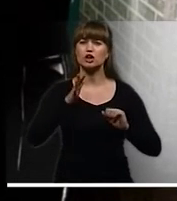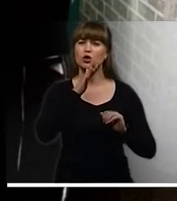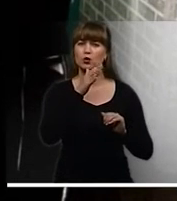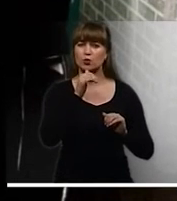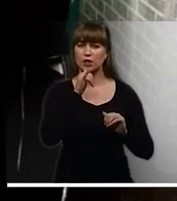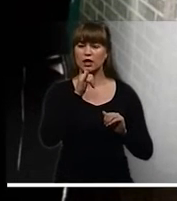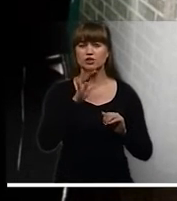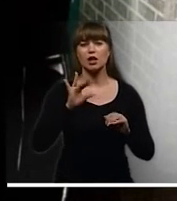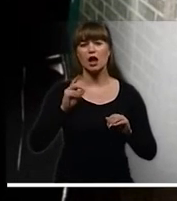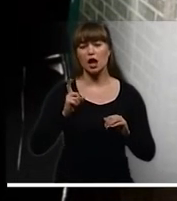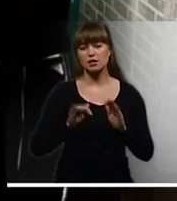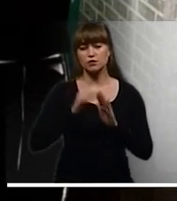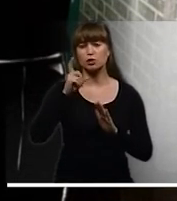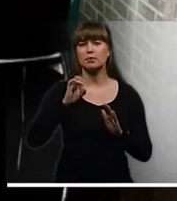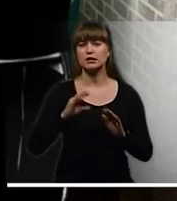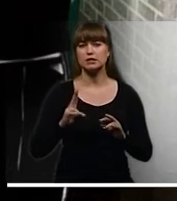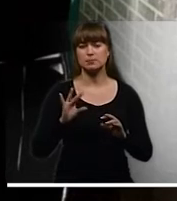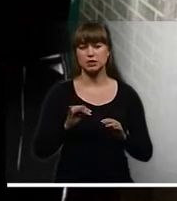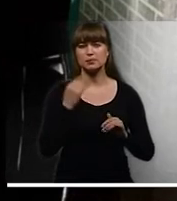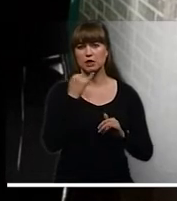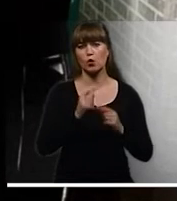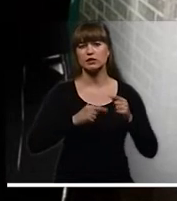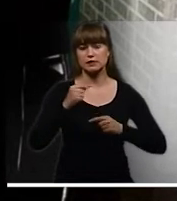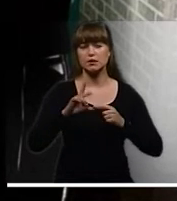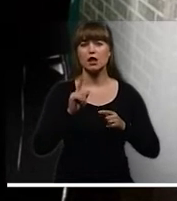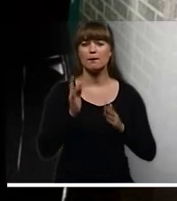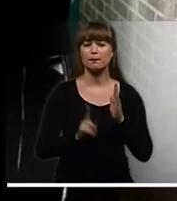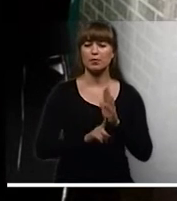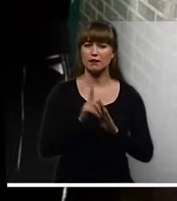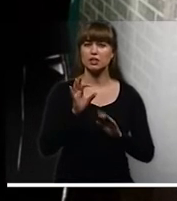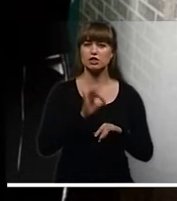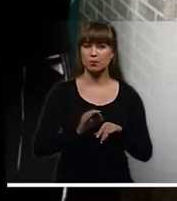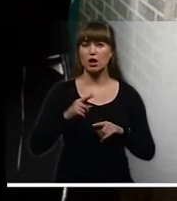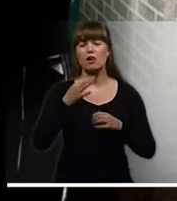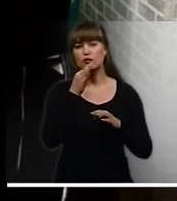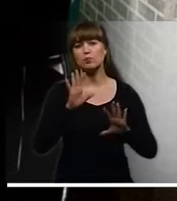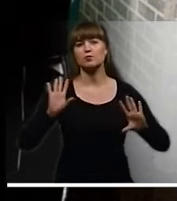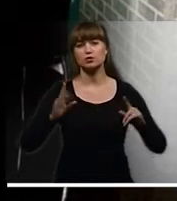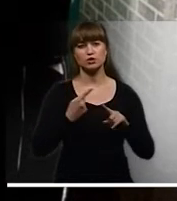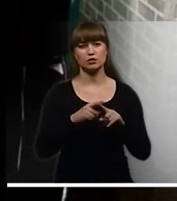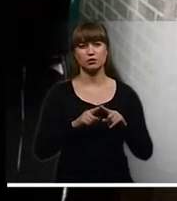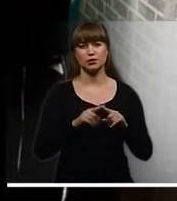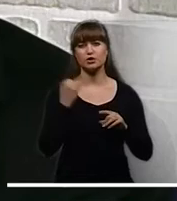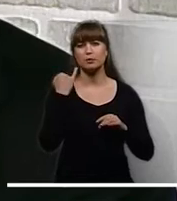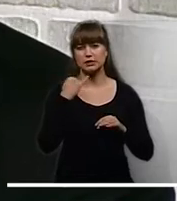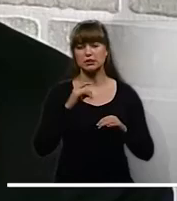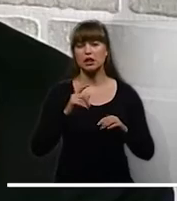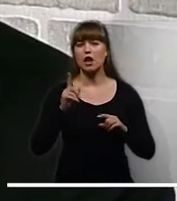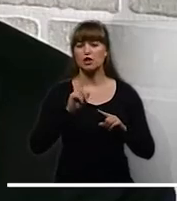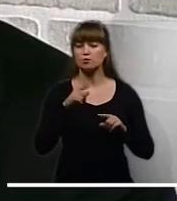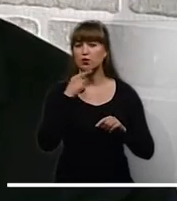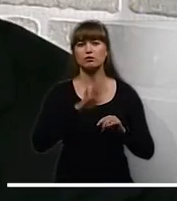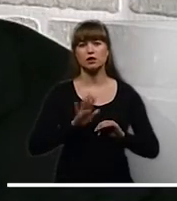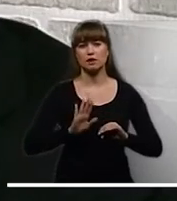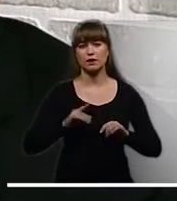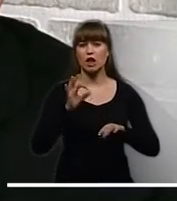курящий, что еще с высоким холестерином и с плохой наследственностью. Если тогда появляются боли, тогда это в любом случае очень подозрительно, о чем бы он ни